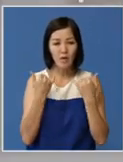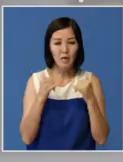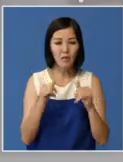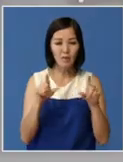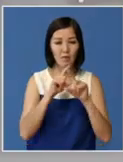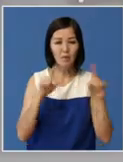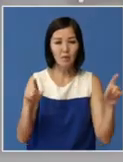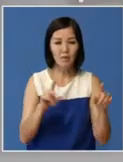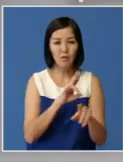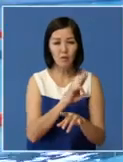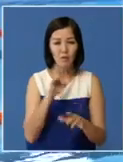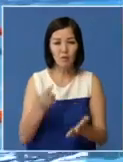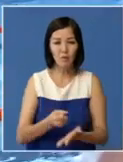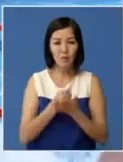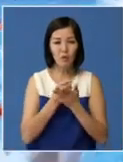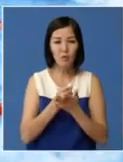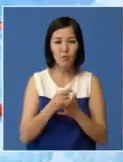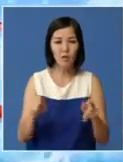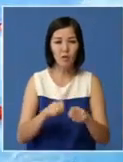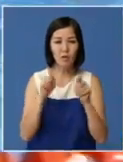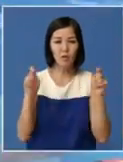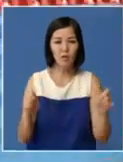елбасының қолдау арқасында салынды.